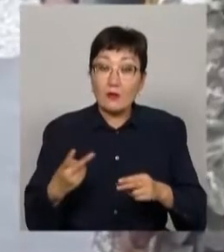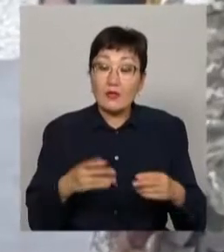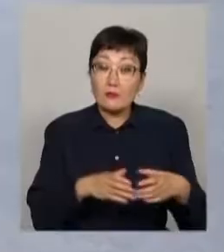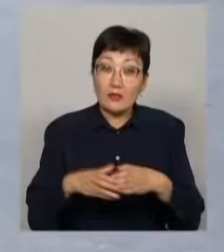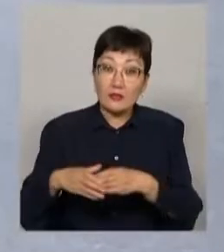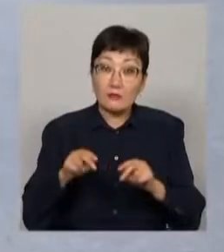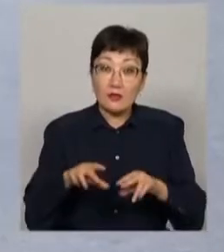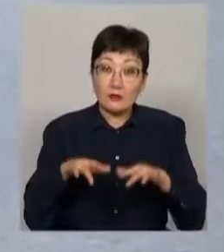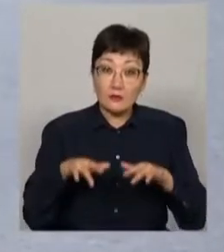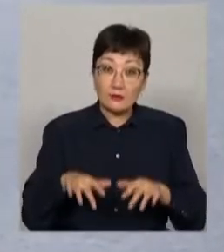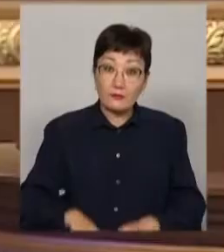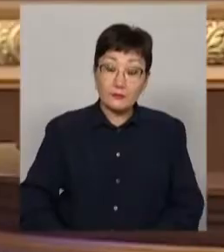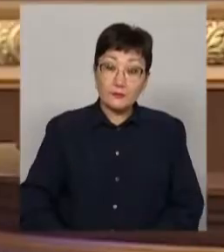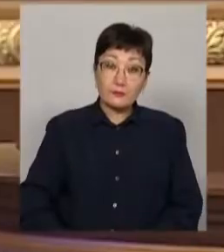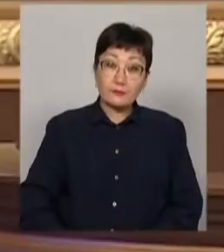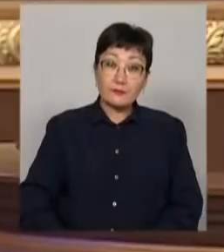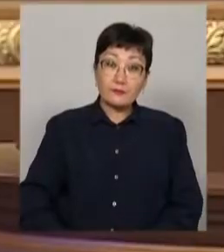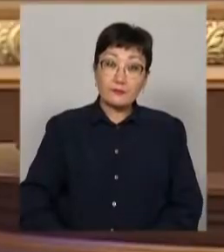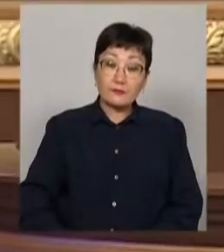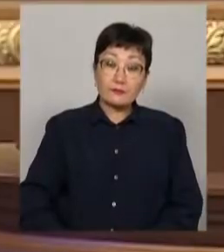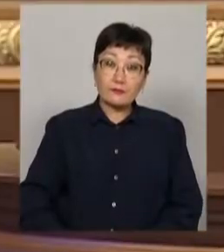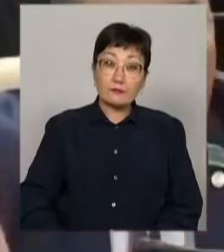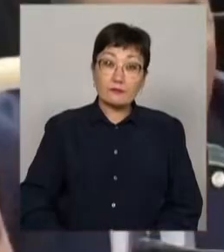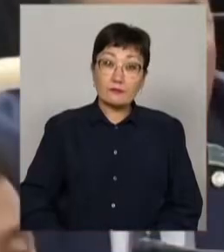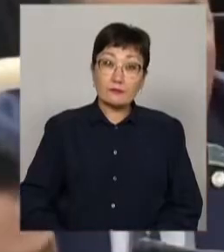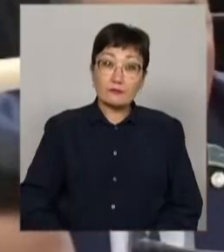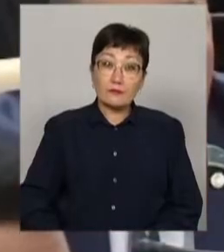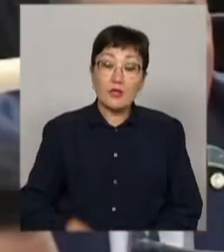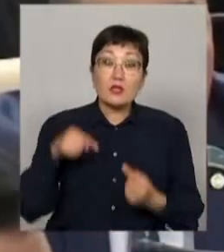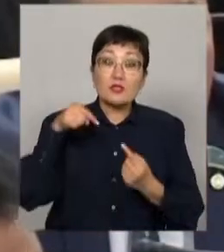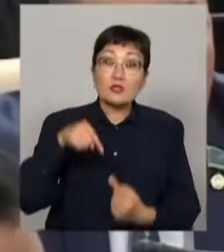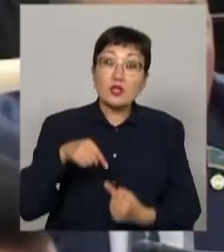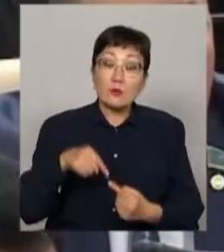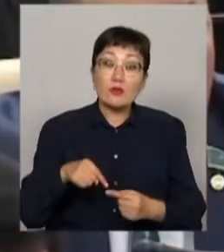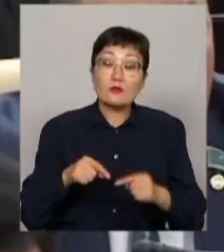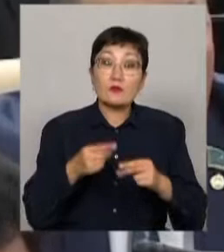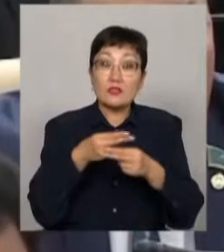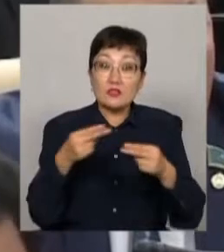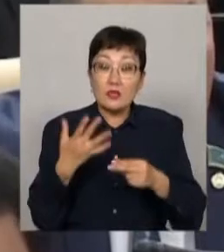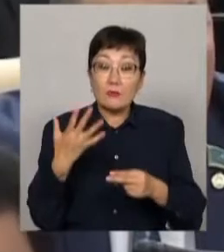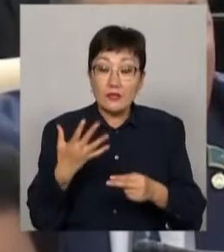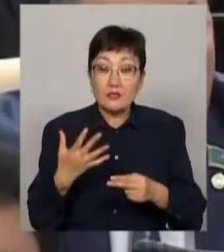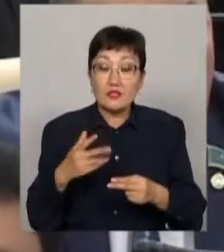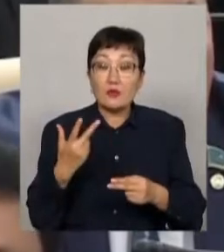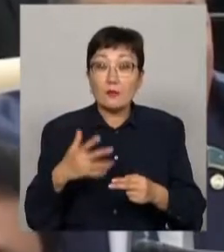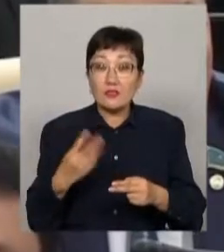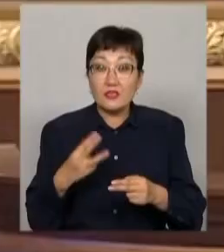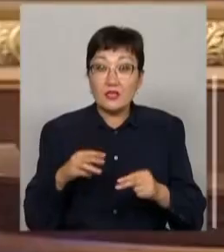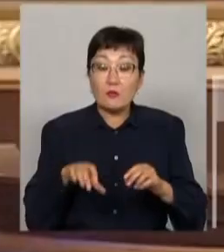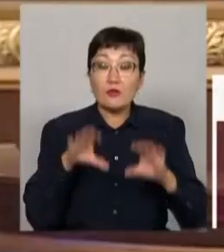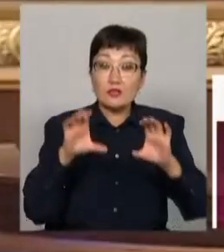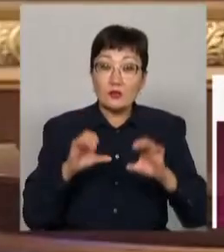парламента о сунне где соответствии с подпунктом 5 статьи 53 конституции казахстана